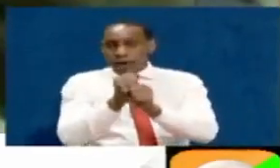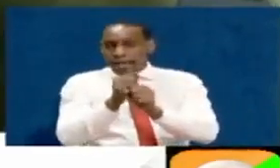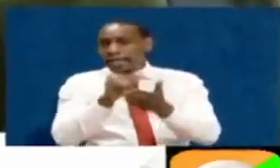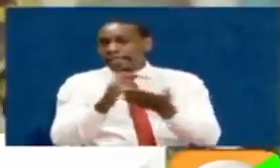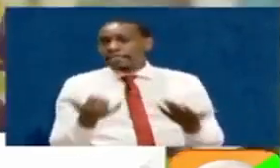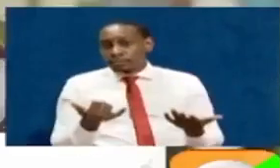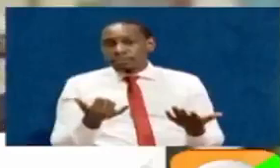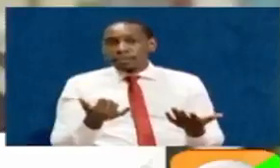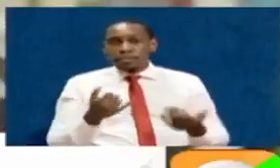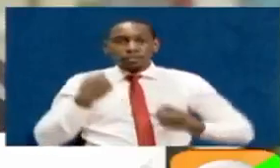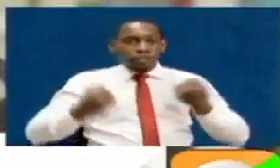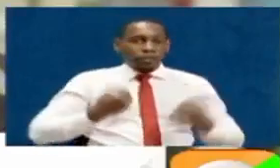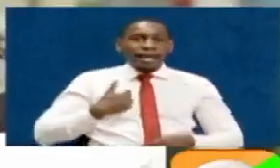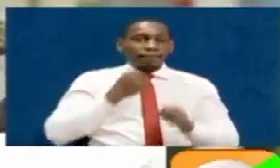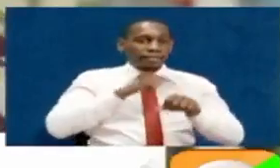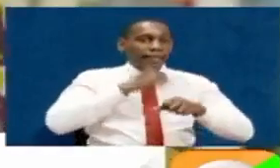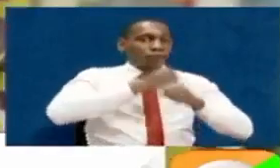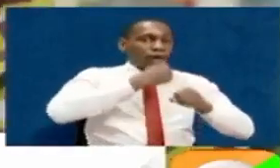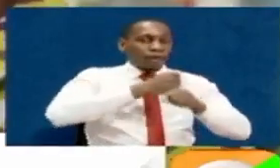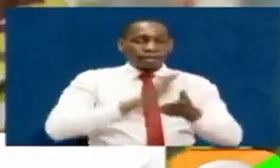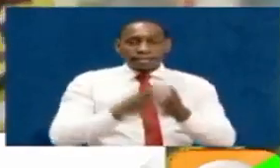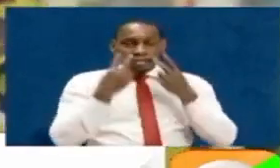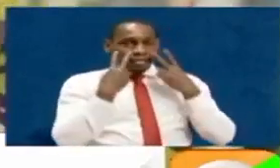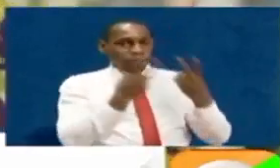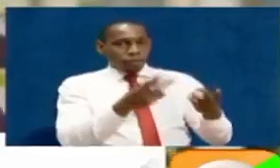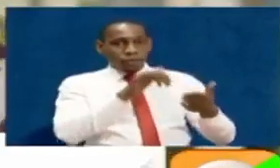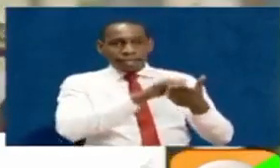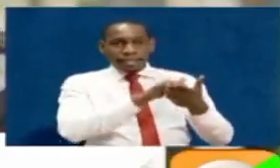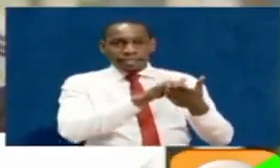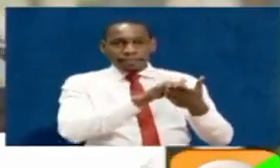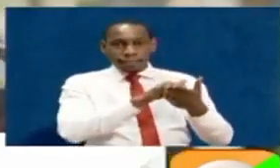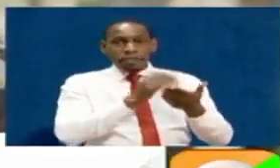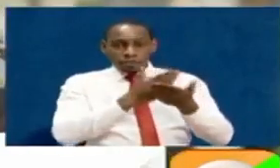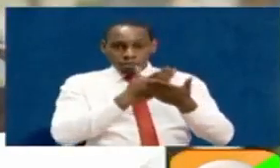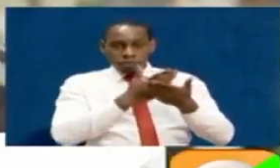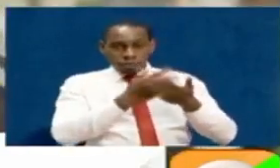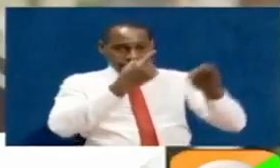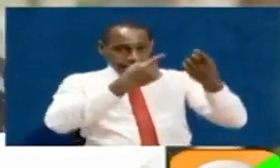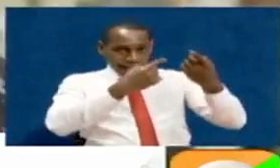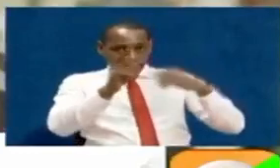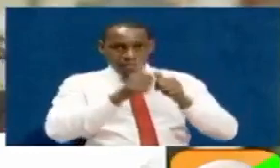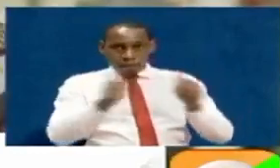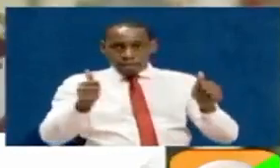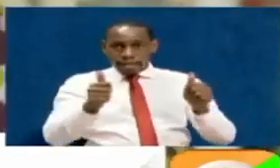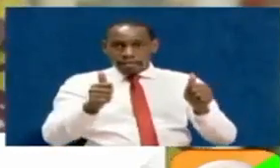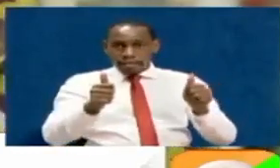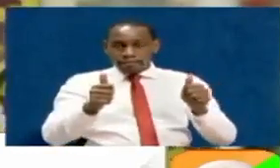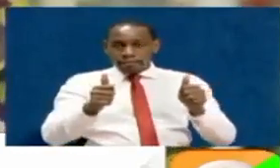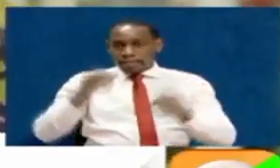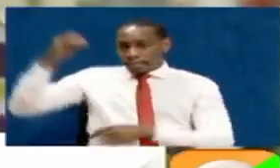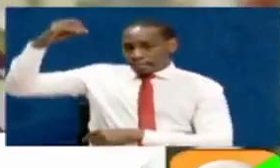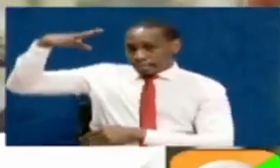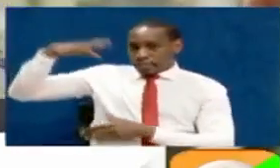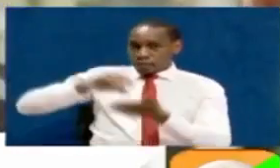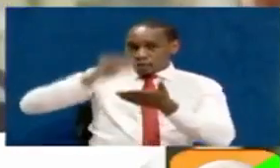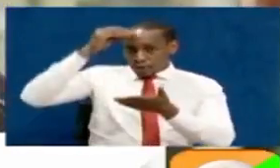ambayo nitafurahia kuifanya. Na nikaona kwa kuwa nilipita vizuri ili somo la electrical